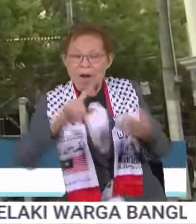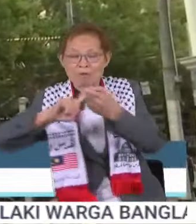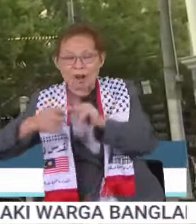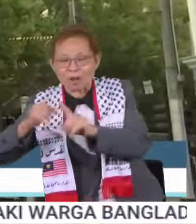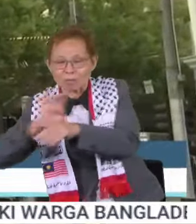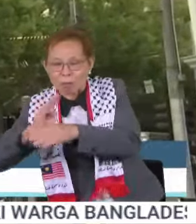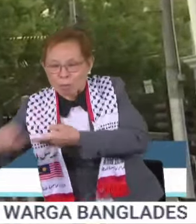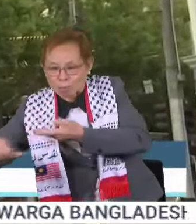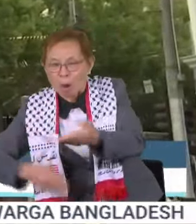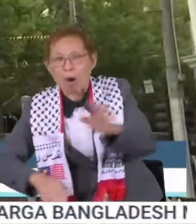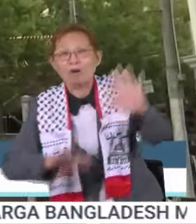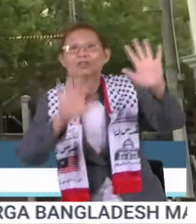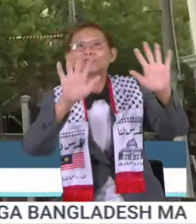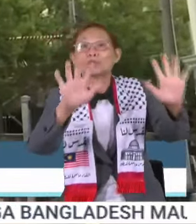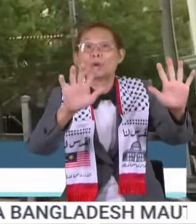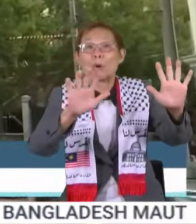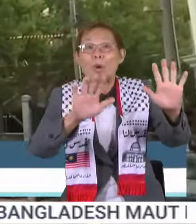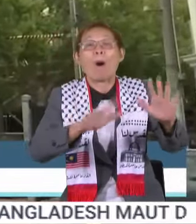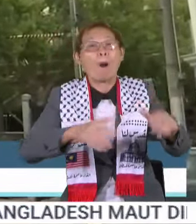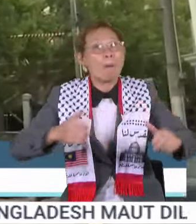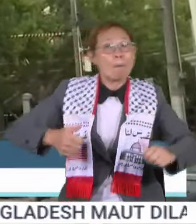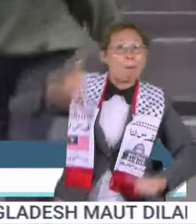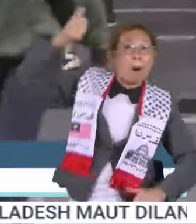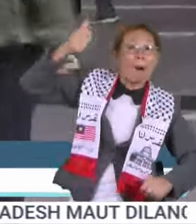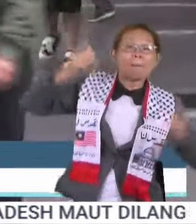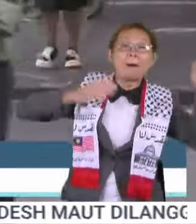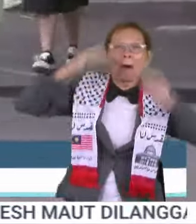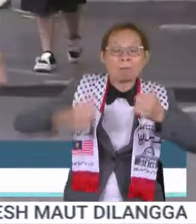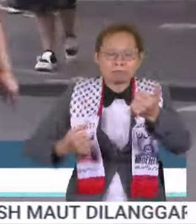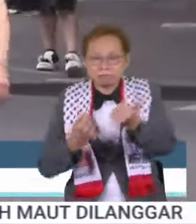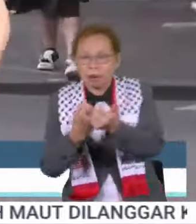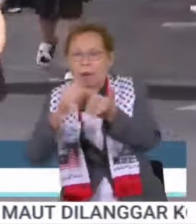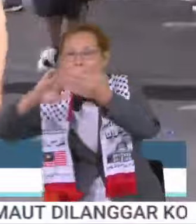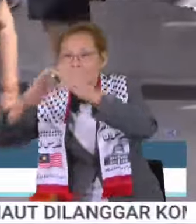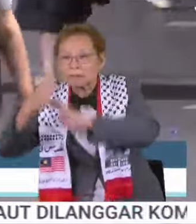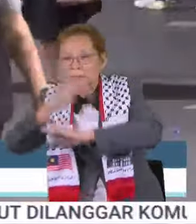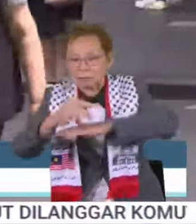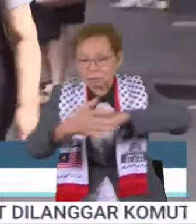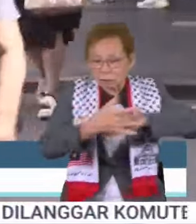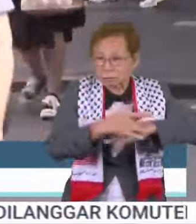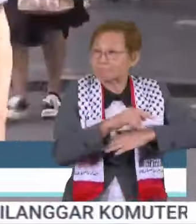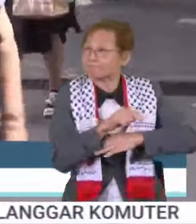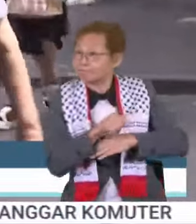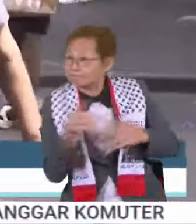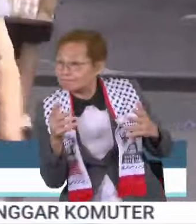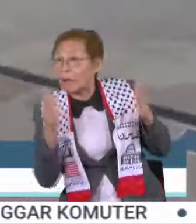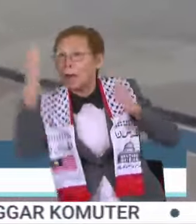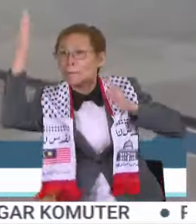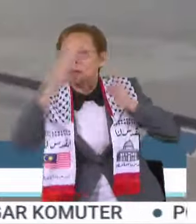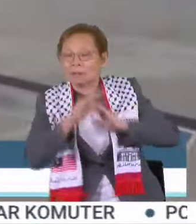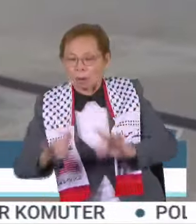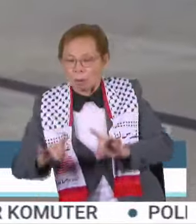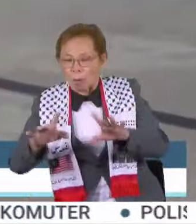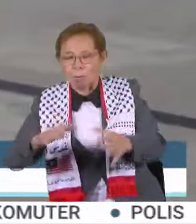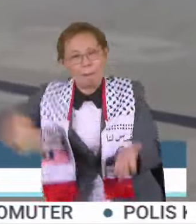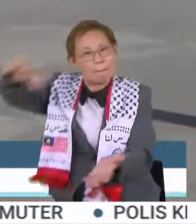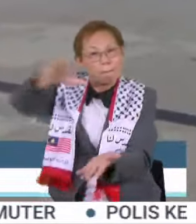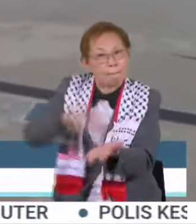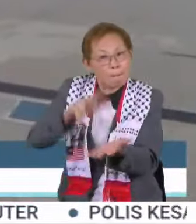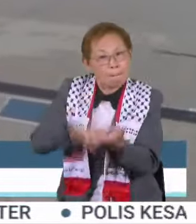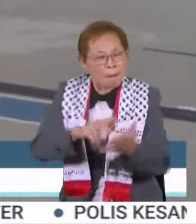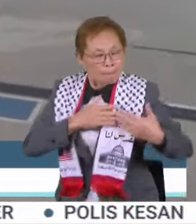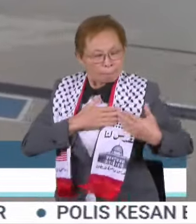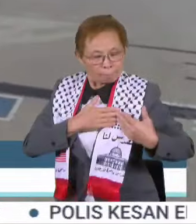rakan perdagangan ke-10 terbesar Malaysia. Menerusi tonggak masyarakat dan teknologi pula, Malaysia dan Australia mengesahkan